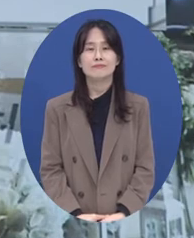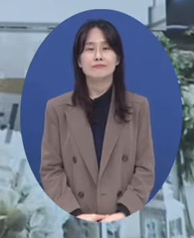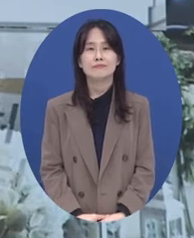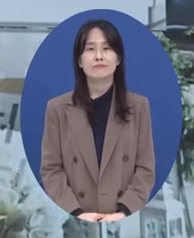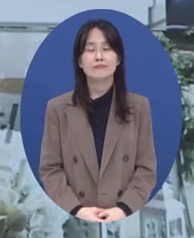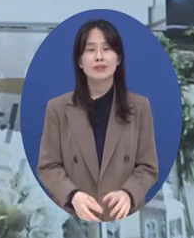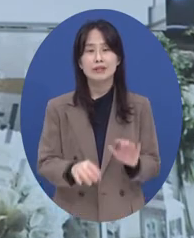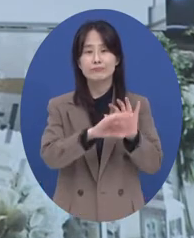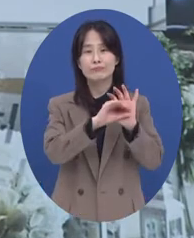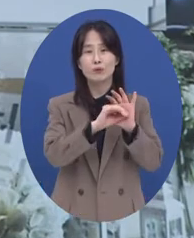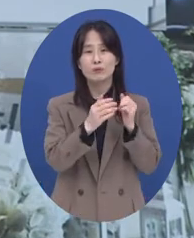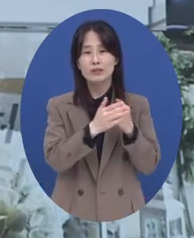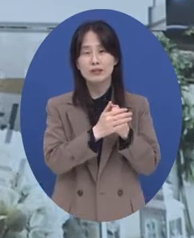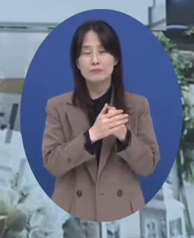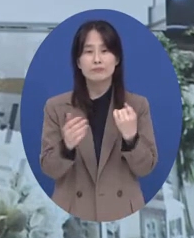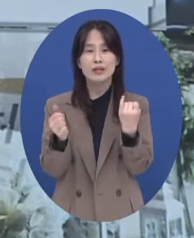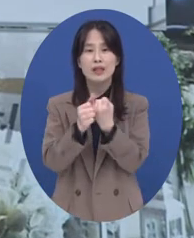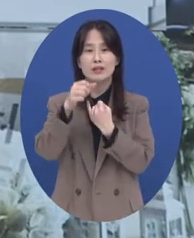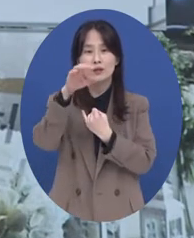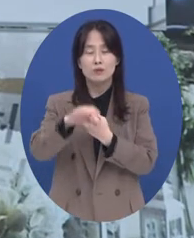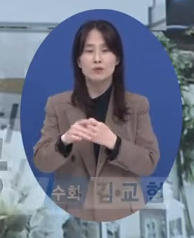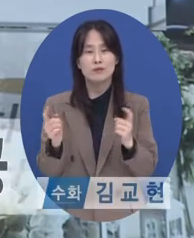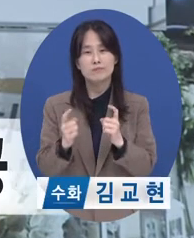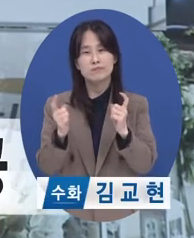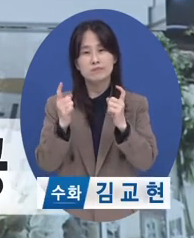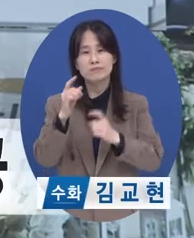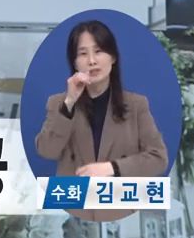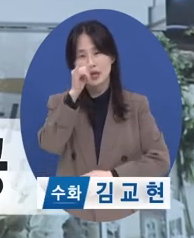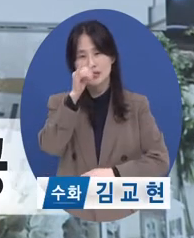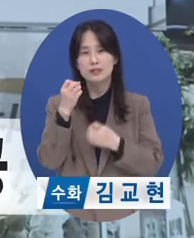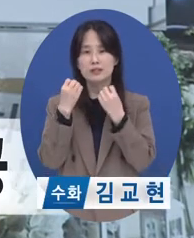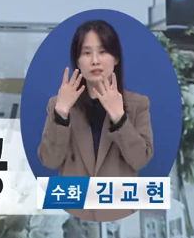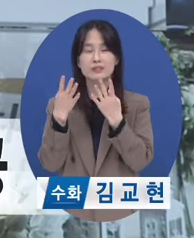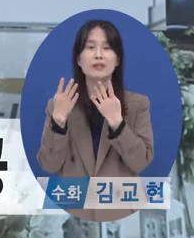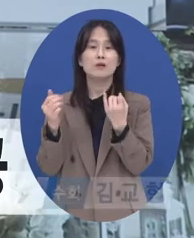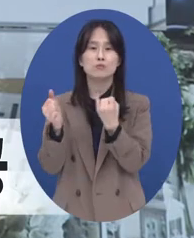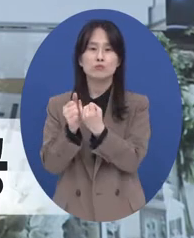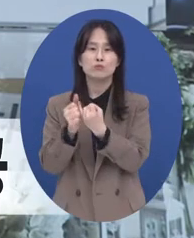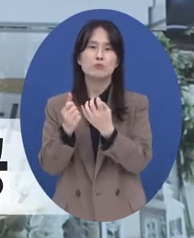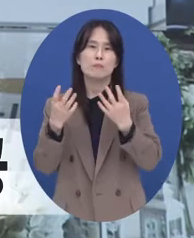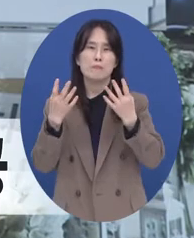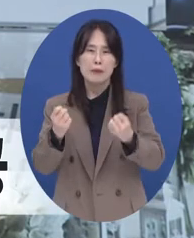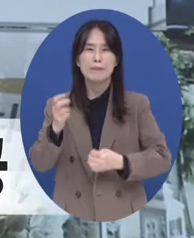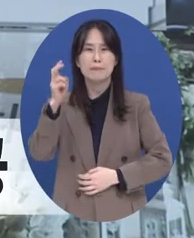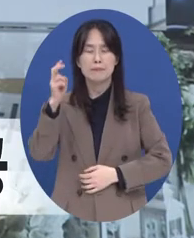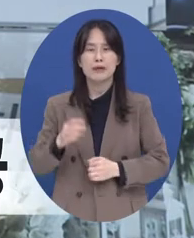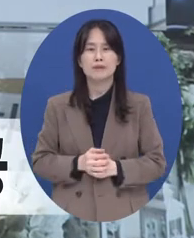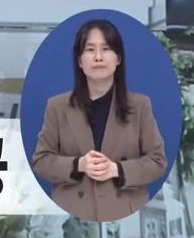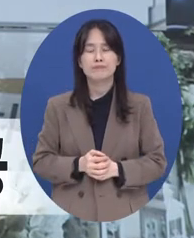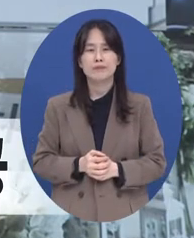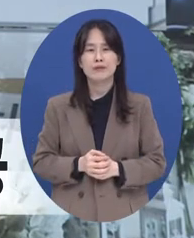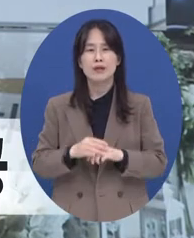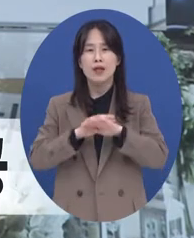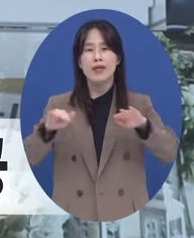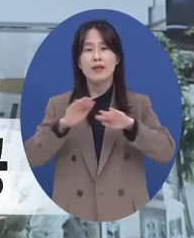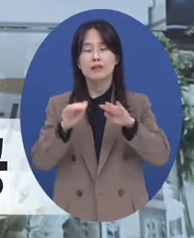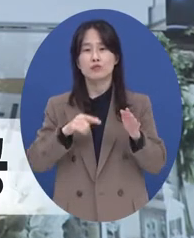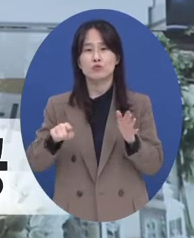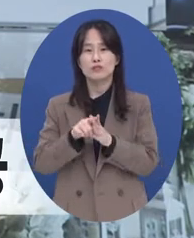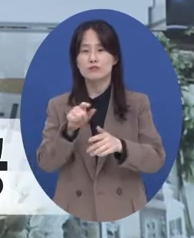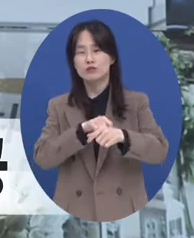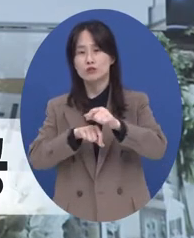코론 l9 탓에 예식장과 분쟁을 겪고 있는 예비 신혼부부들 많으실 겁니다 경기도가 분쟁 해결을 위해